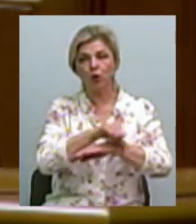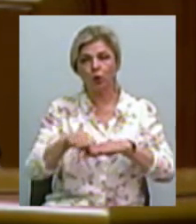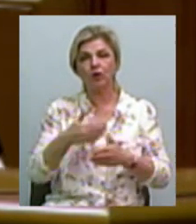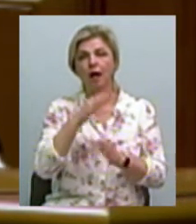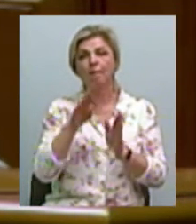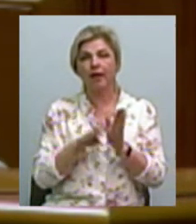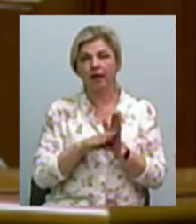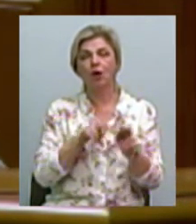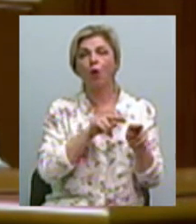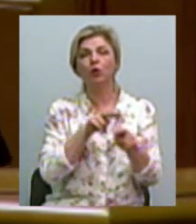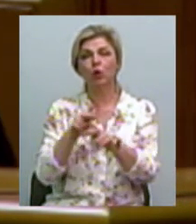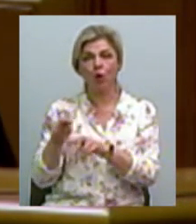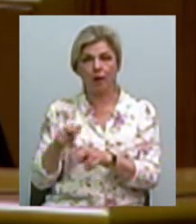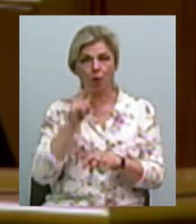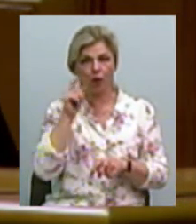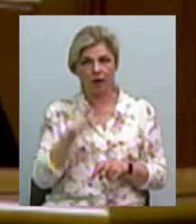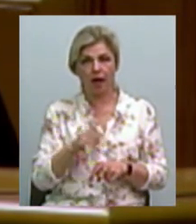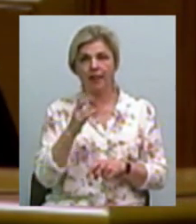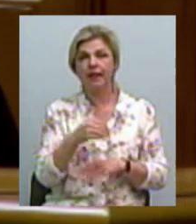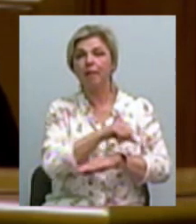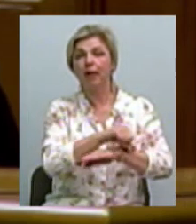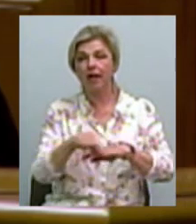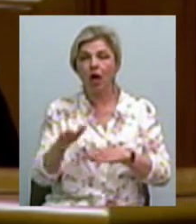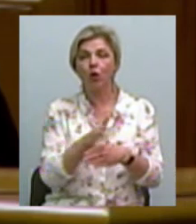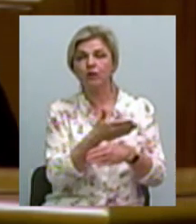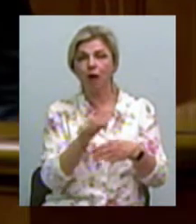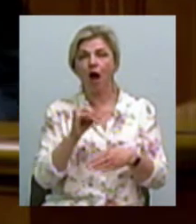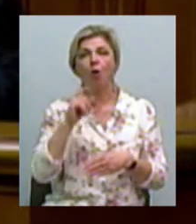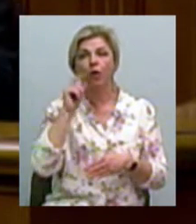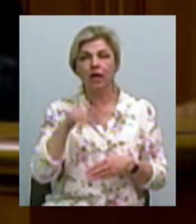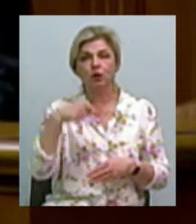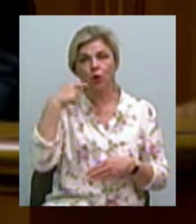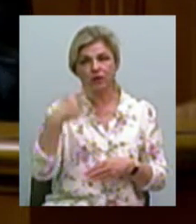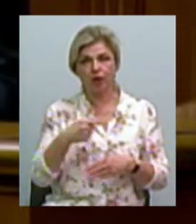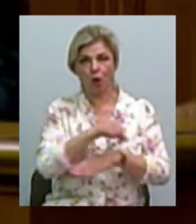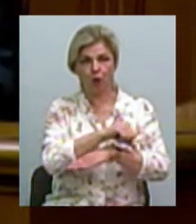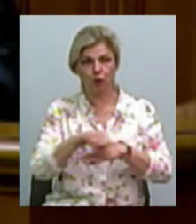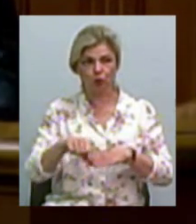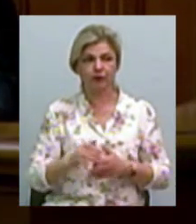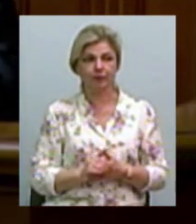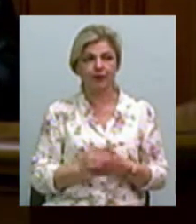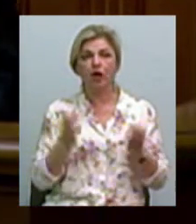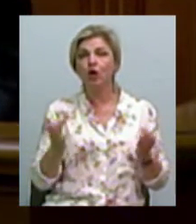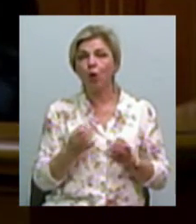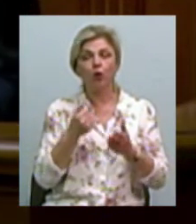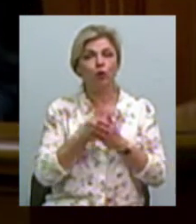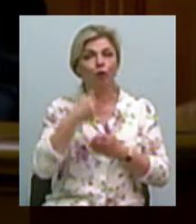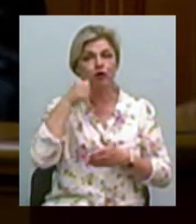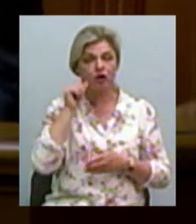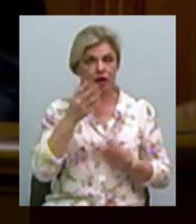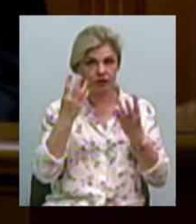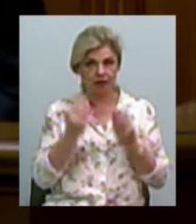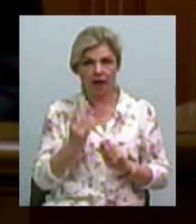Не лінії розмежування, а російсько-українського кордону. Ніколи до вчорашнього дня жоден